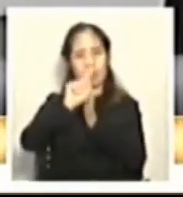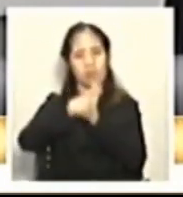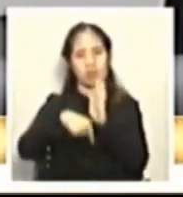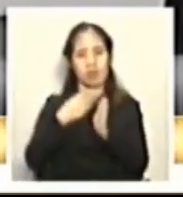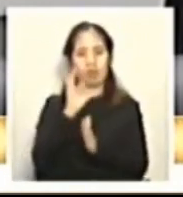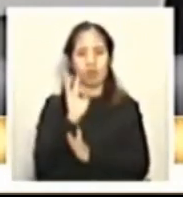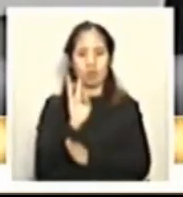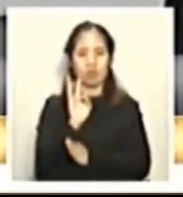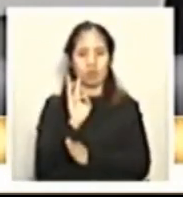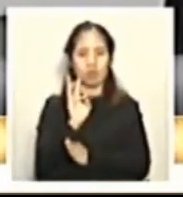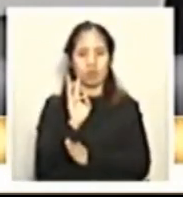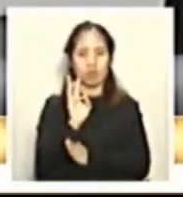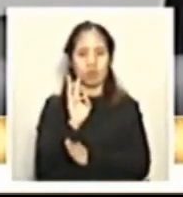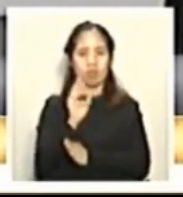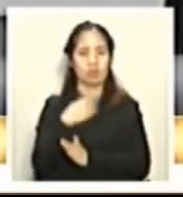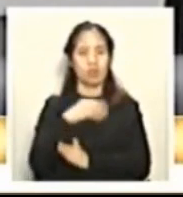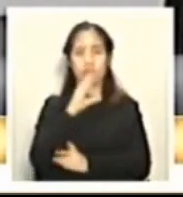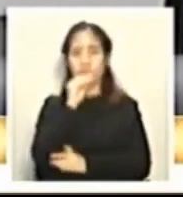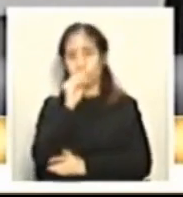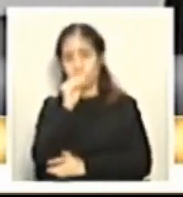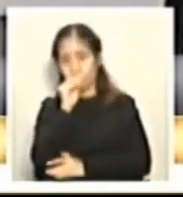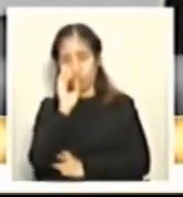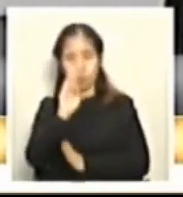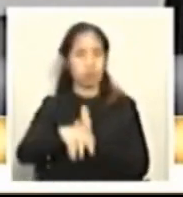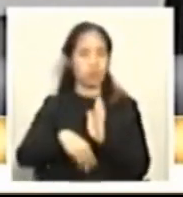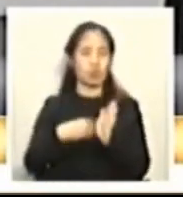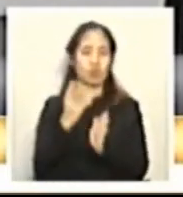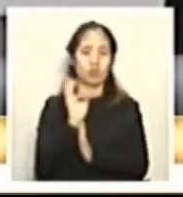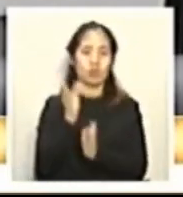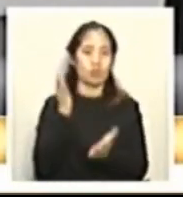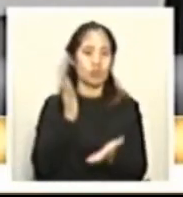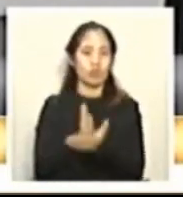งโดยไม่ได้หยุดเลย